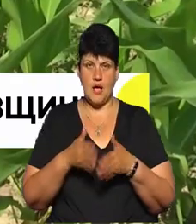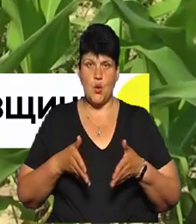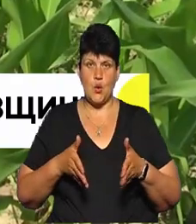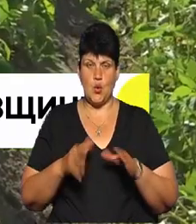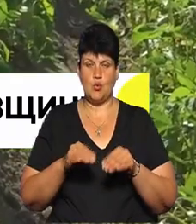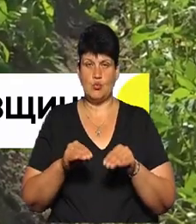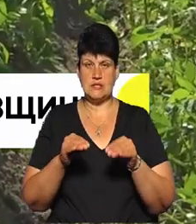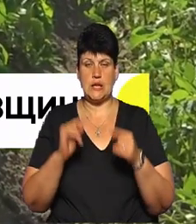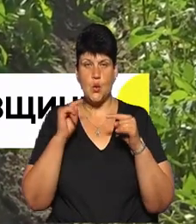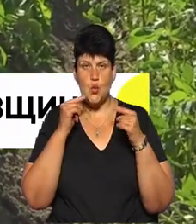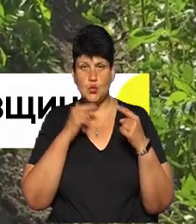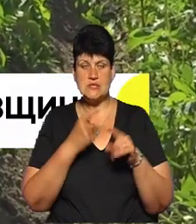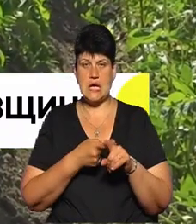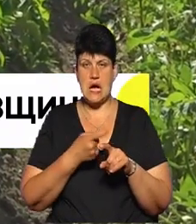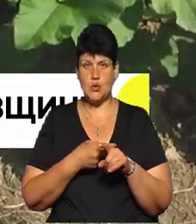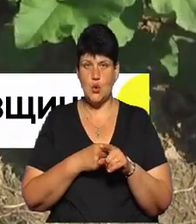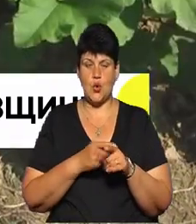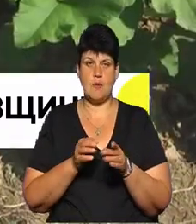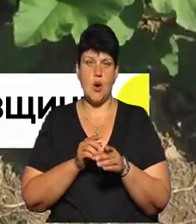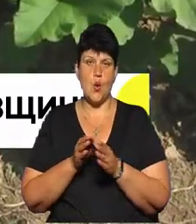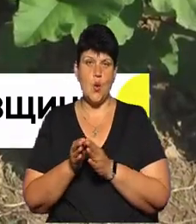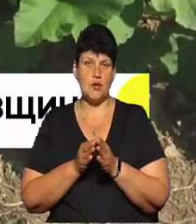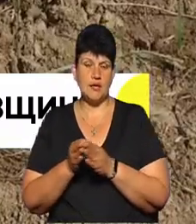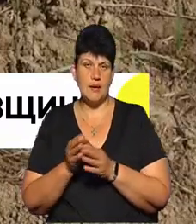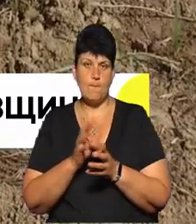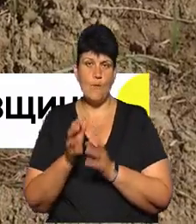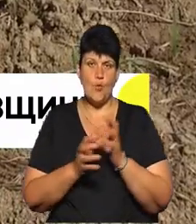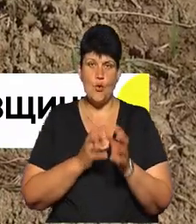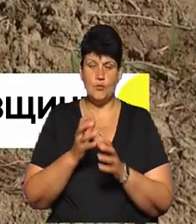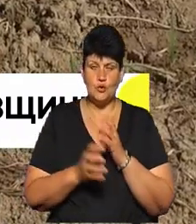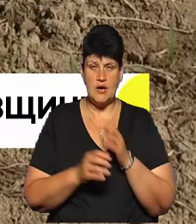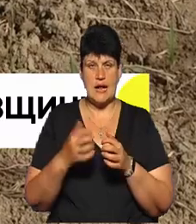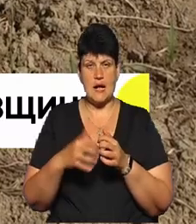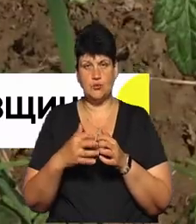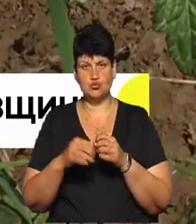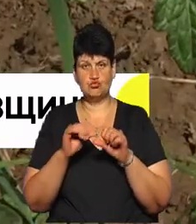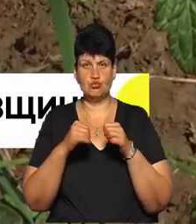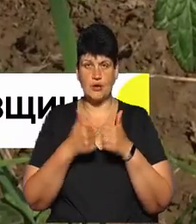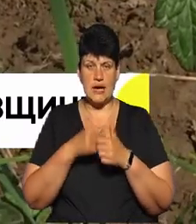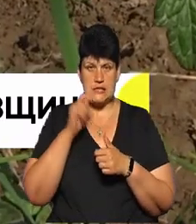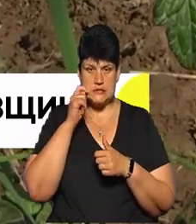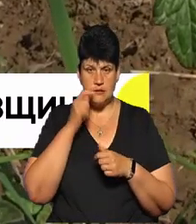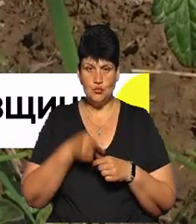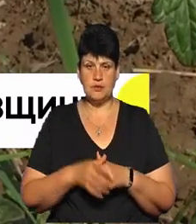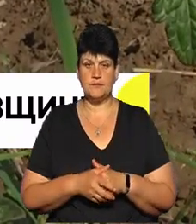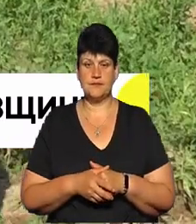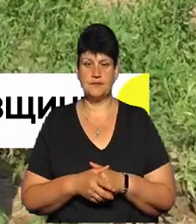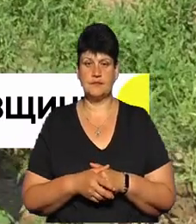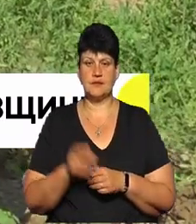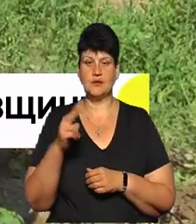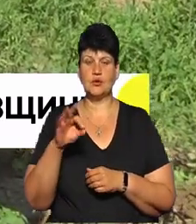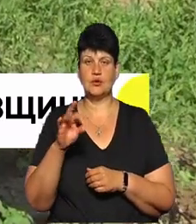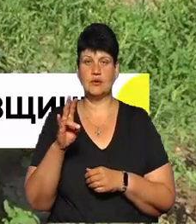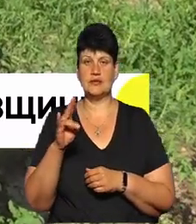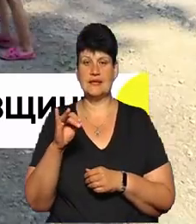посадили кукурудзу, картоплю, огірки, помідори, капусту, буряк і цибулю. Називаються помідорчики донецькі, з